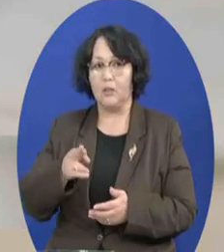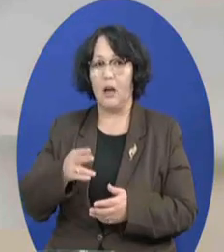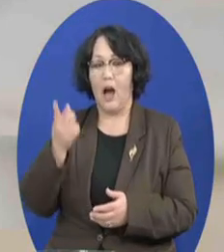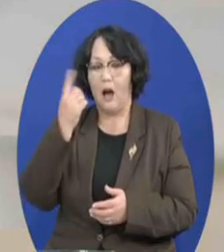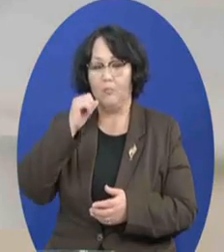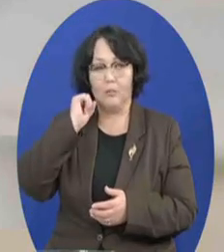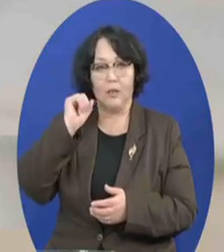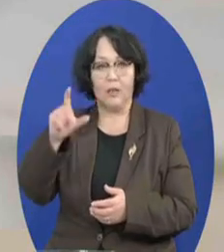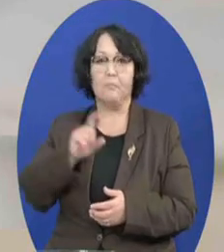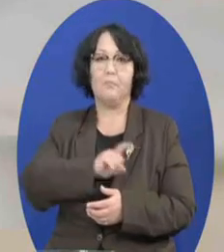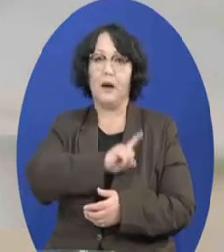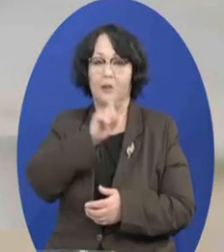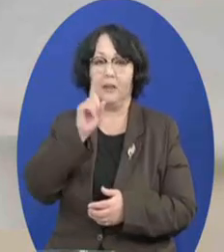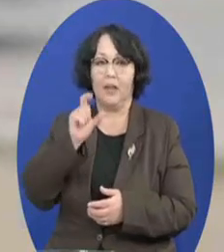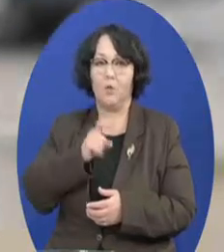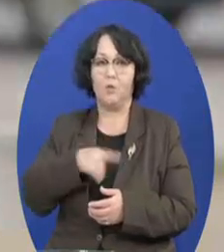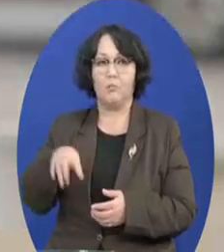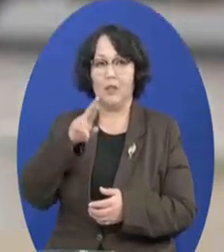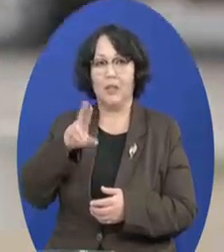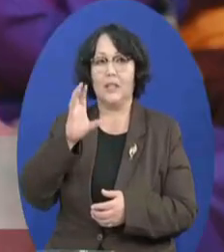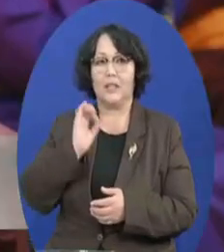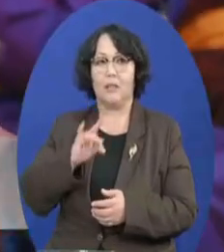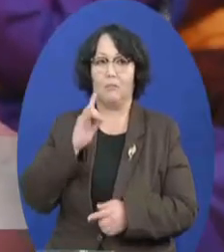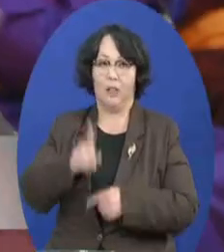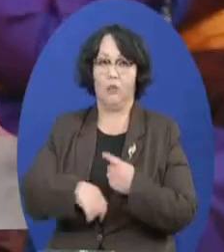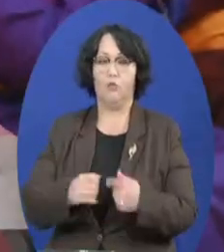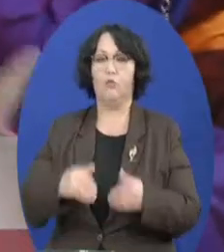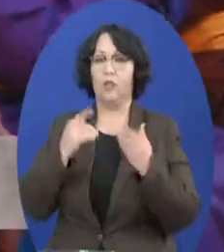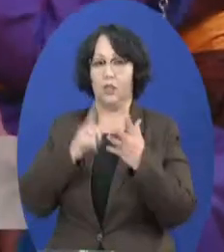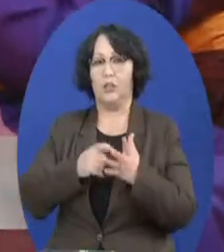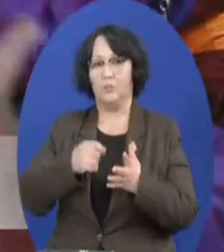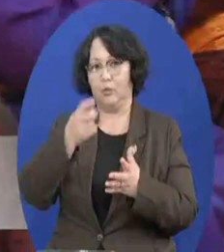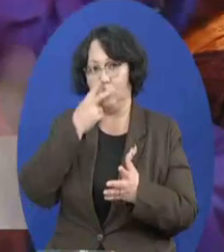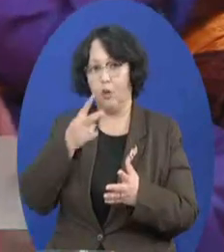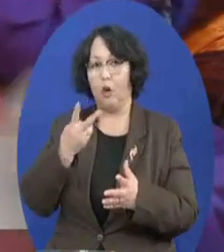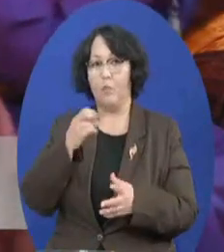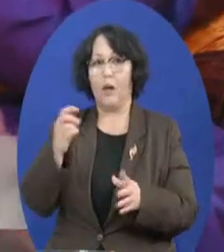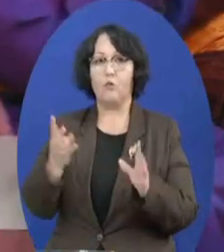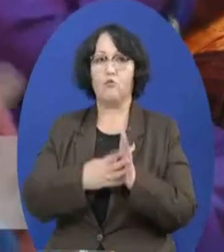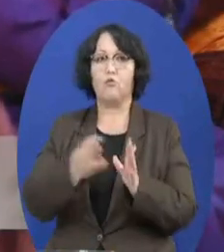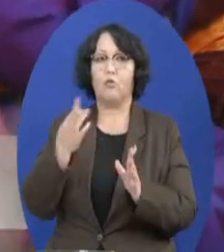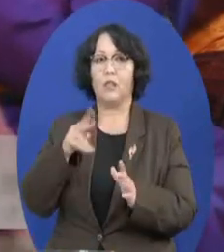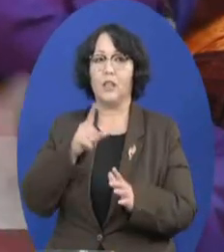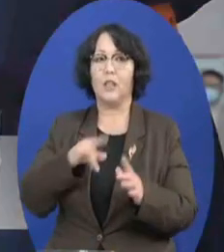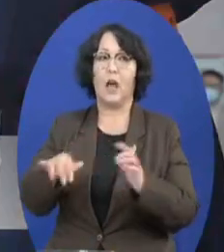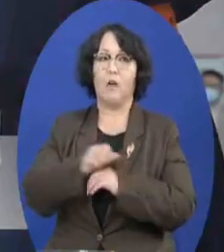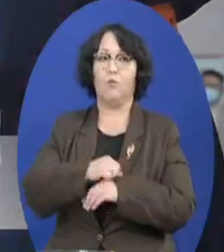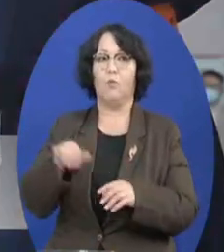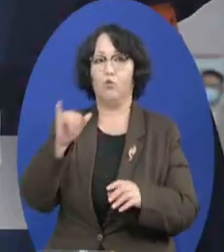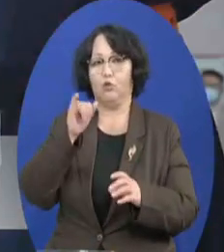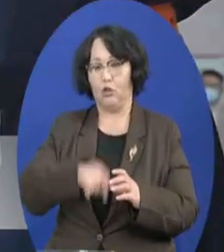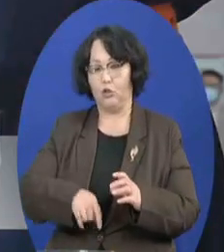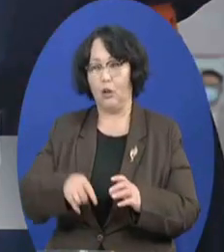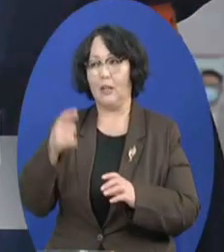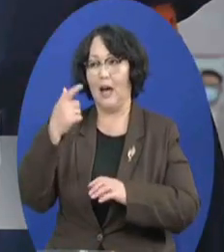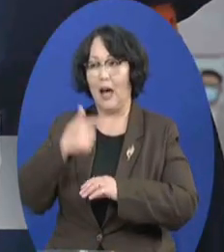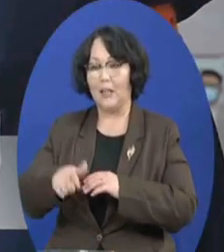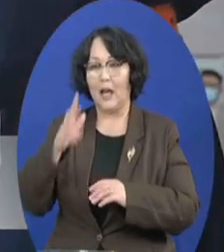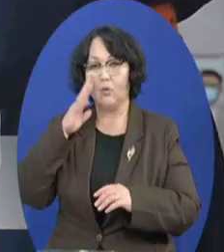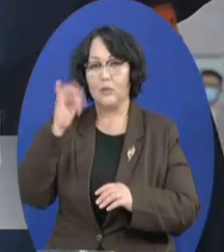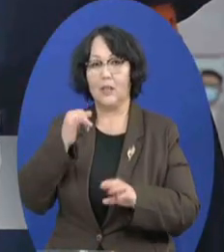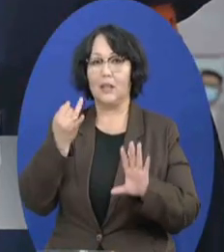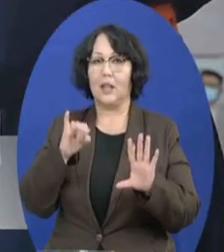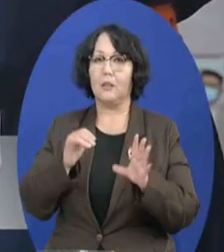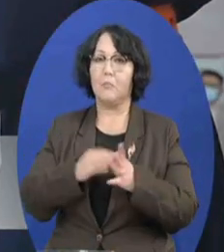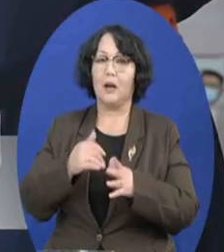эрүүл мэндийн салбарыг аль нь бол голчлоо хөгжүүлэх зүйтэй гэж үзэж байгаа. 2019 онд Хинтээ аймаг дотоод гадаадын 70 мянган жуулчин хүлээн авч